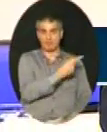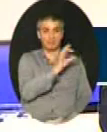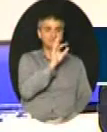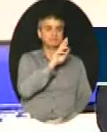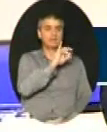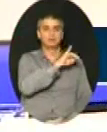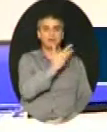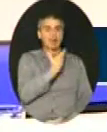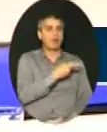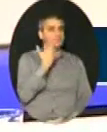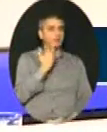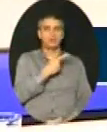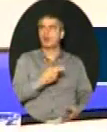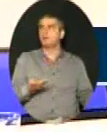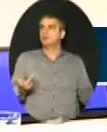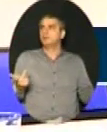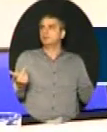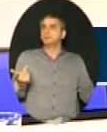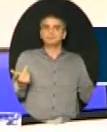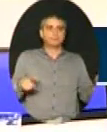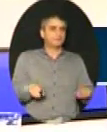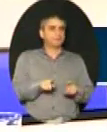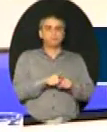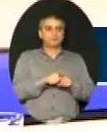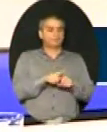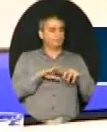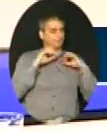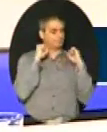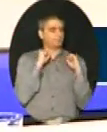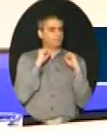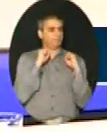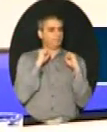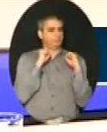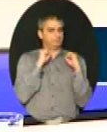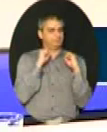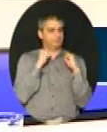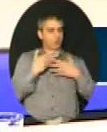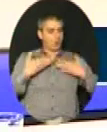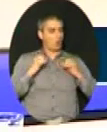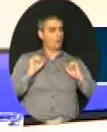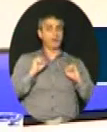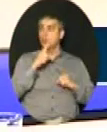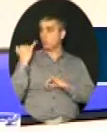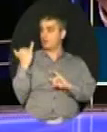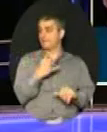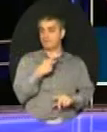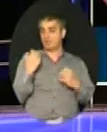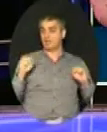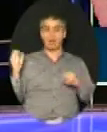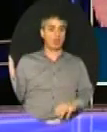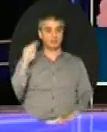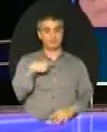שרי. הרב עובדיה היה בעצם עמוד התווך, החומה. הוא הביא את אותם